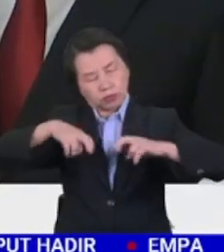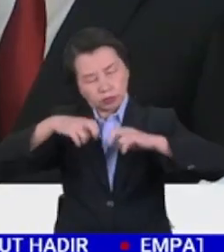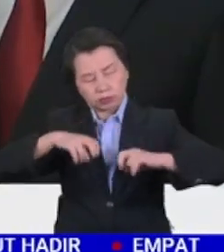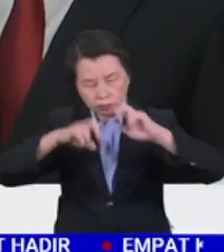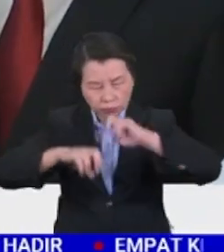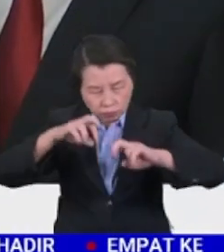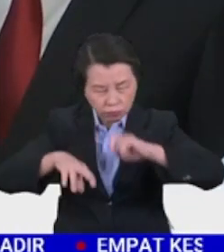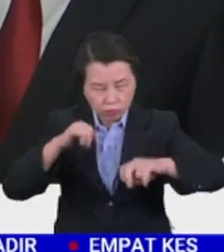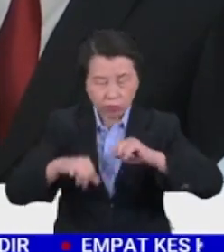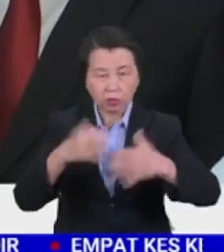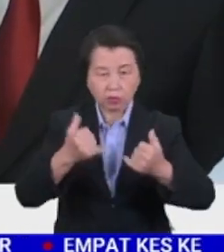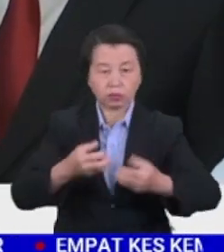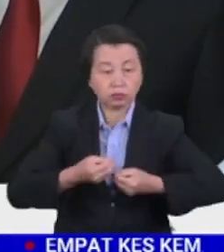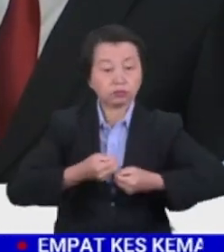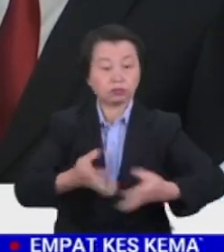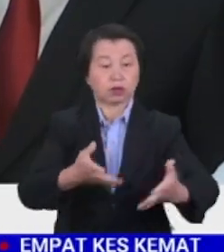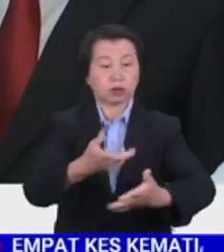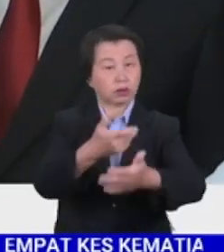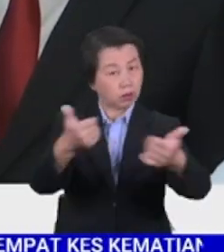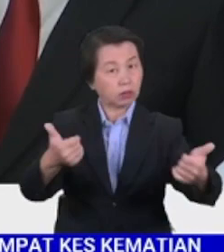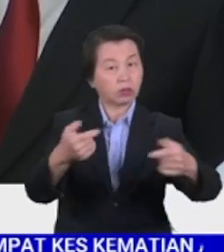yang boleh memberi impak kepada